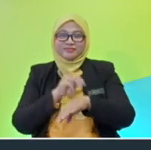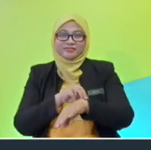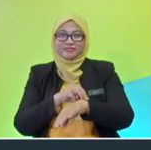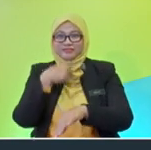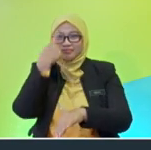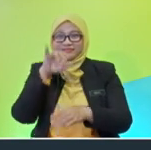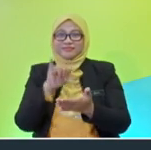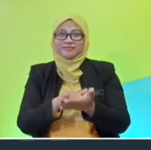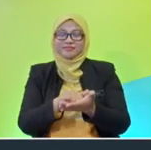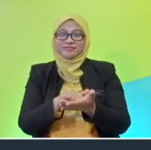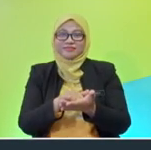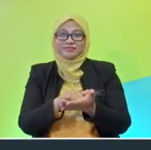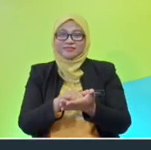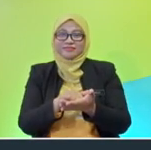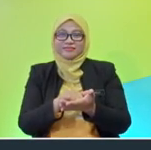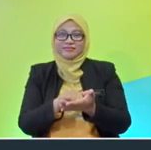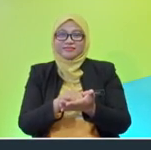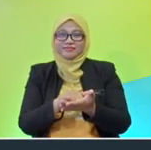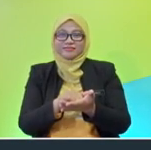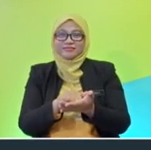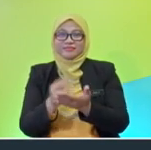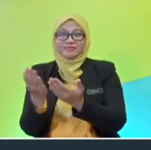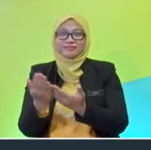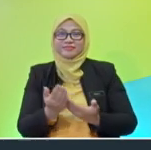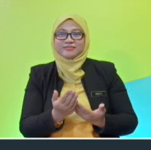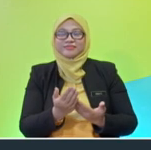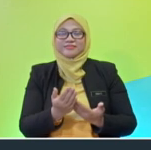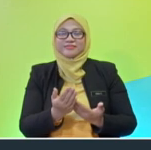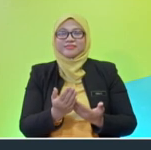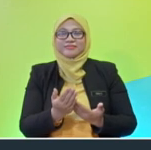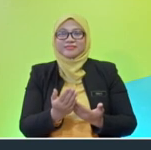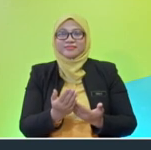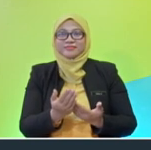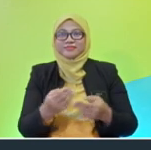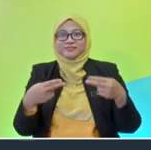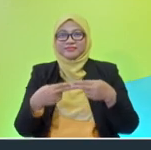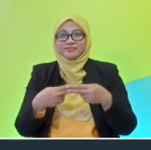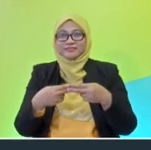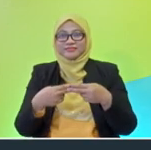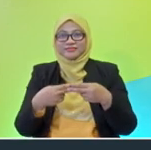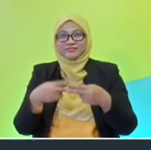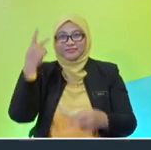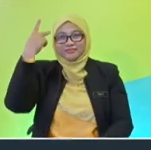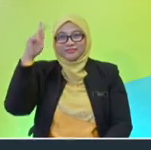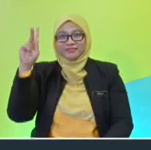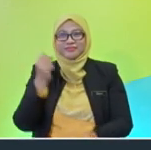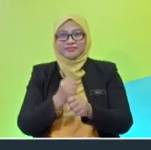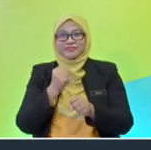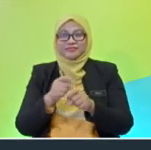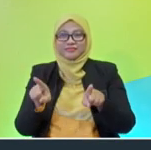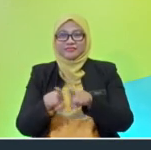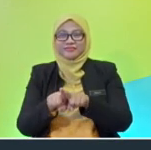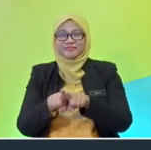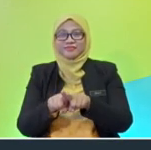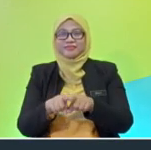apa kata Saya minta anak murid saya Jelaskan mengenai hubungan diplomatik yaitu hubungan kerjasama antara satu